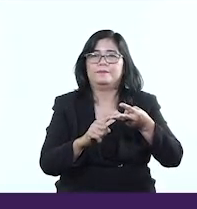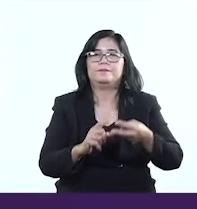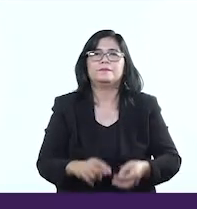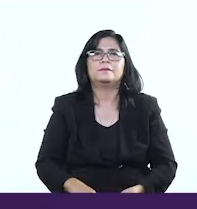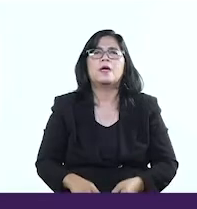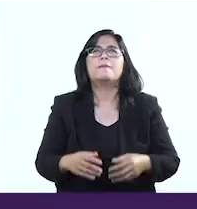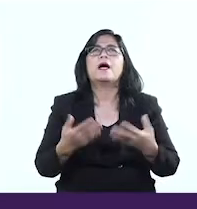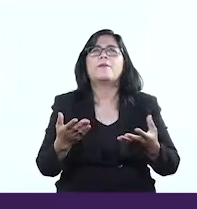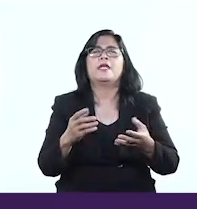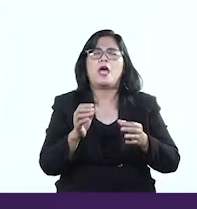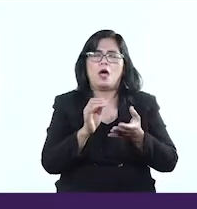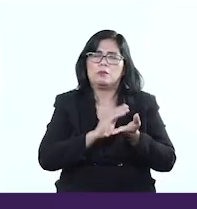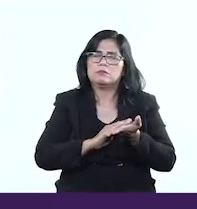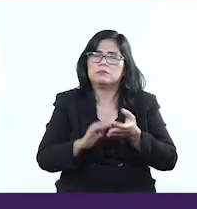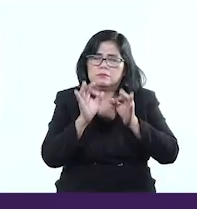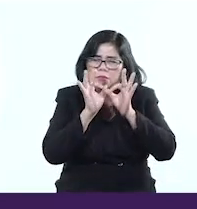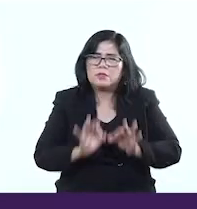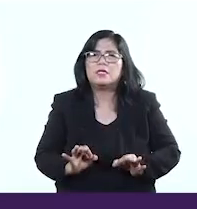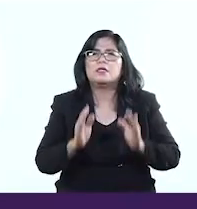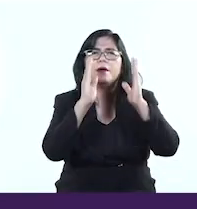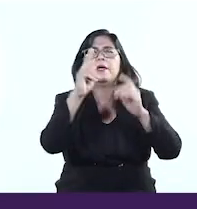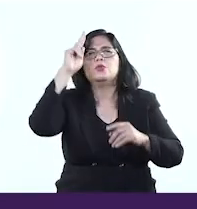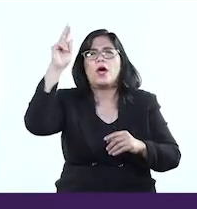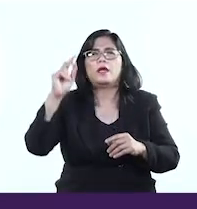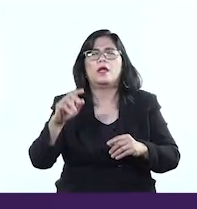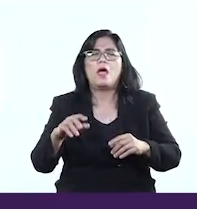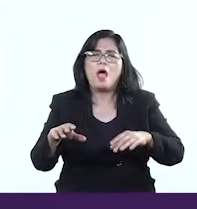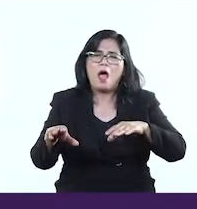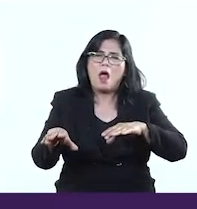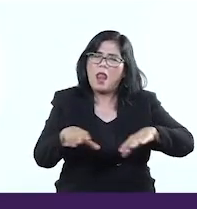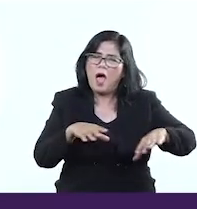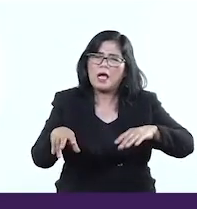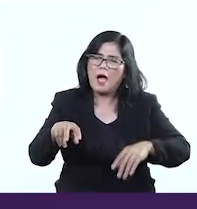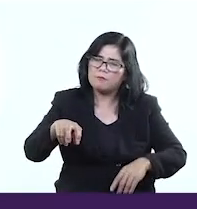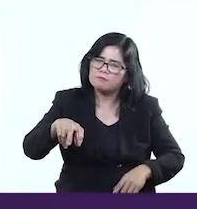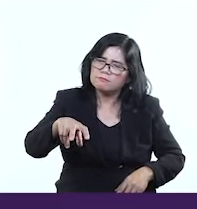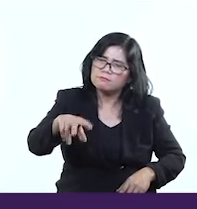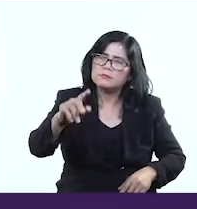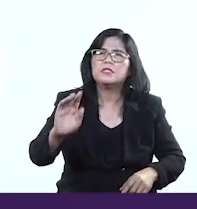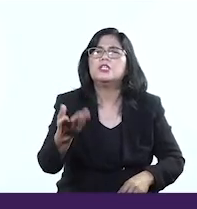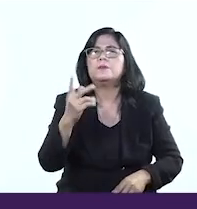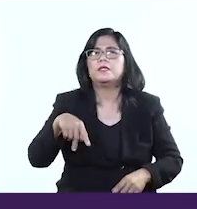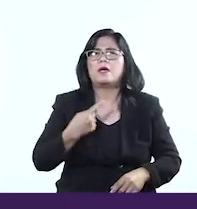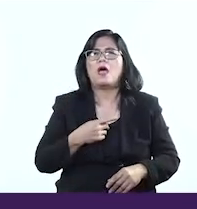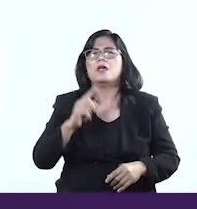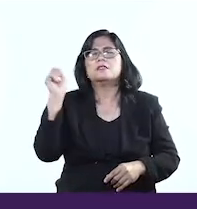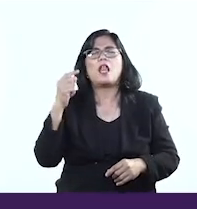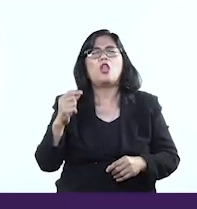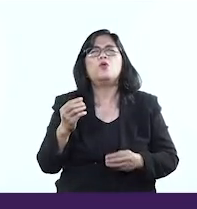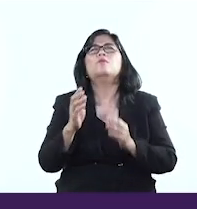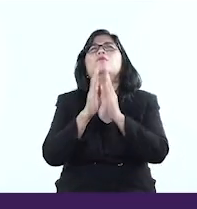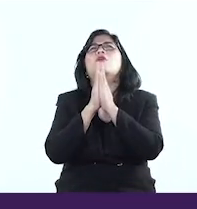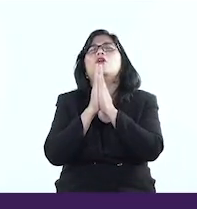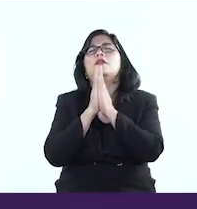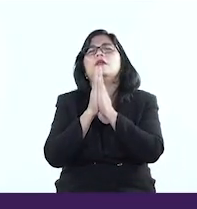Hai bagaimana kita dapat hidupmu di hadapan Allah setiap langkah kita jalan hidup kita senantiasa kita Mohon bimbingannya tuntunan Roh Kudus